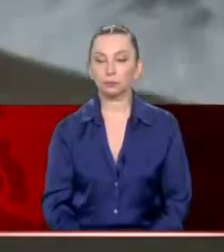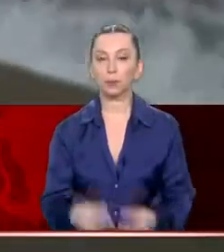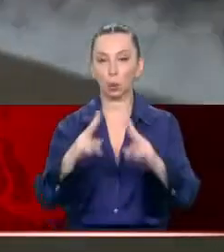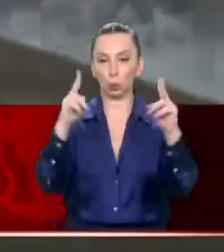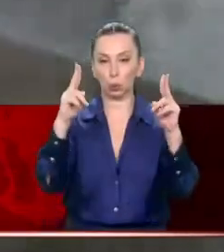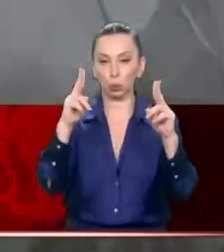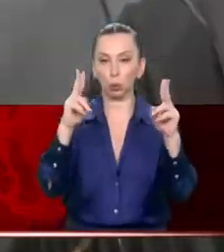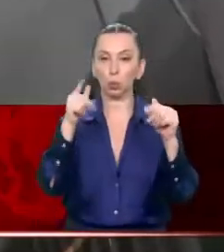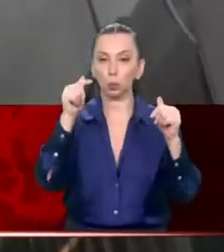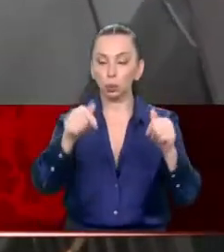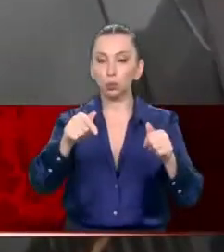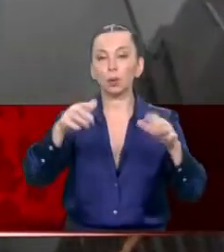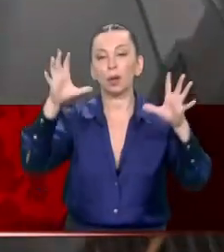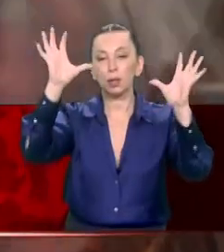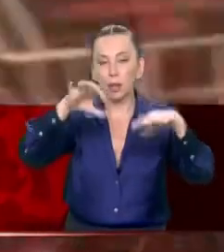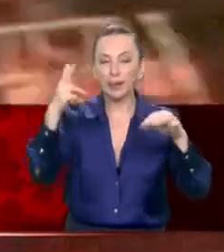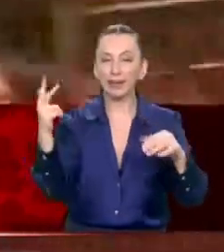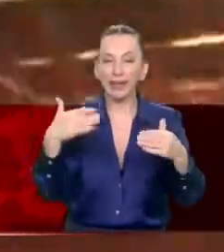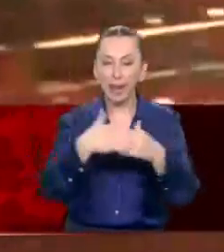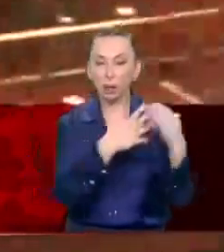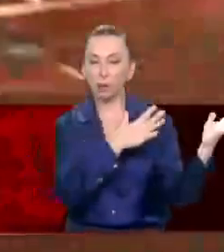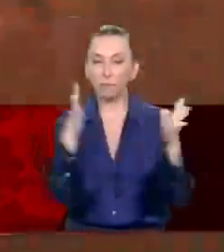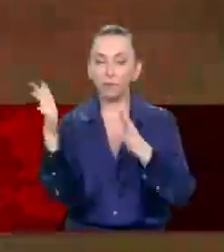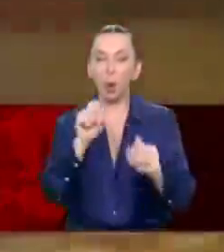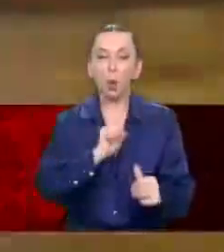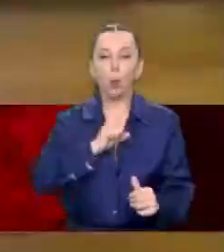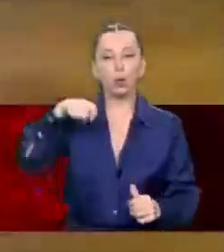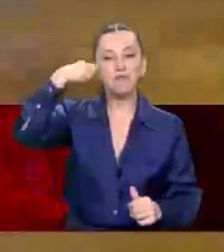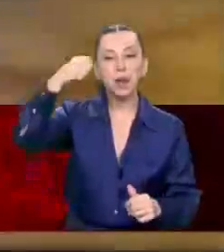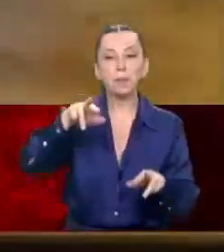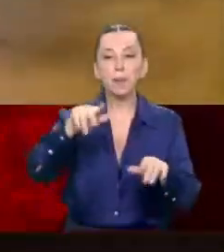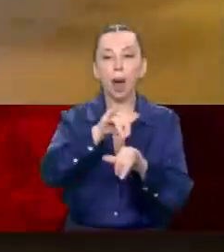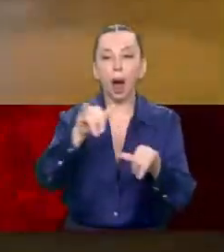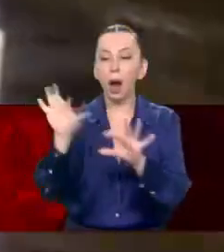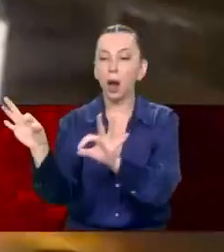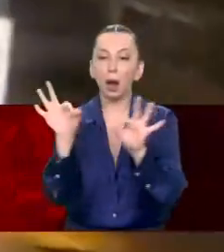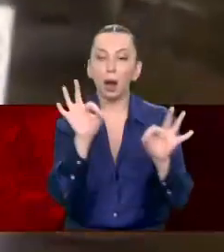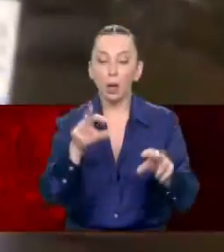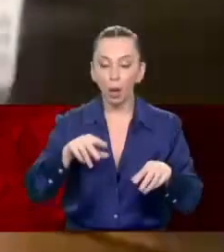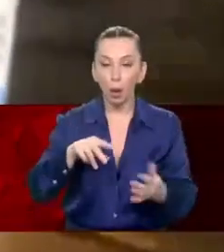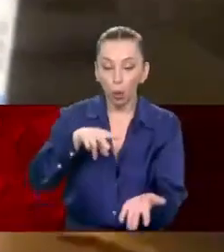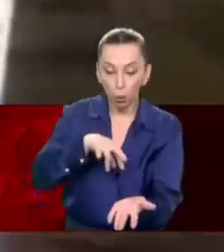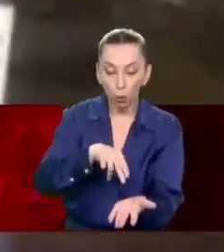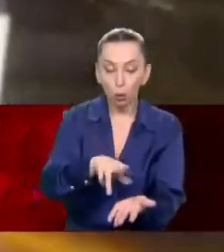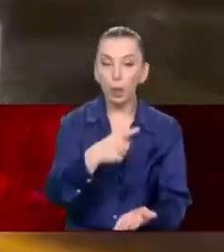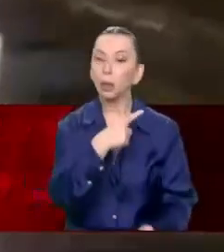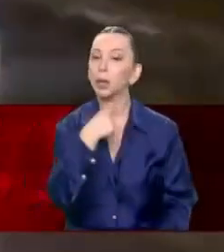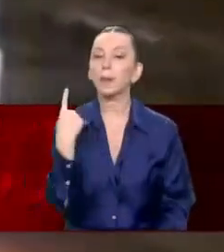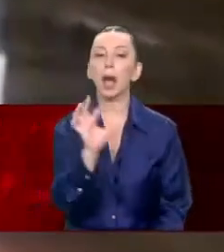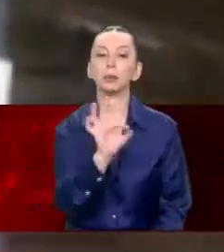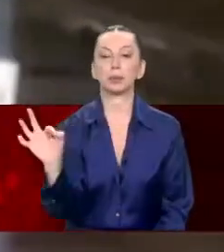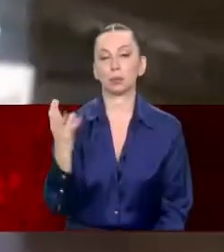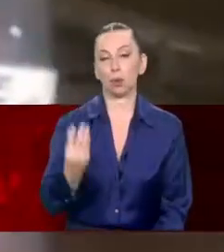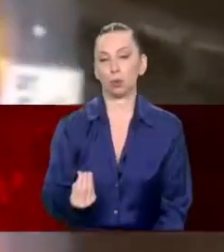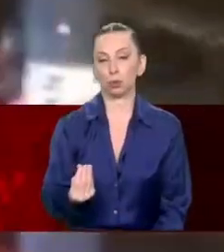Gündüz sağanak, gece şiddetli fırtına yıktı geçti. Korku filmlerini aratmayan o anlarda yürümek bile imkansız hale geldi.